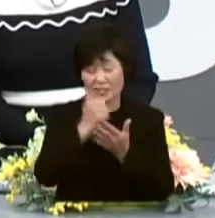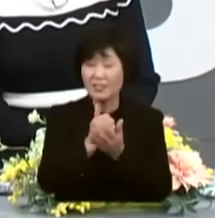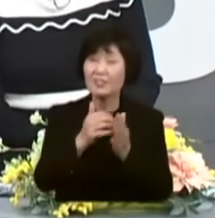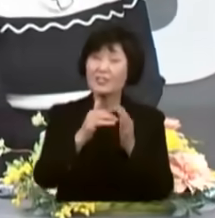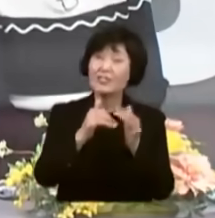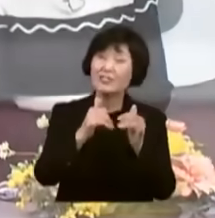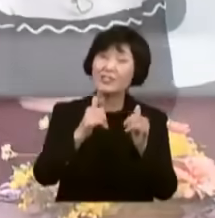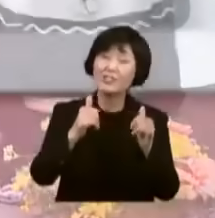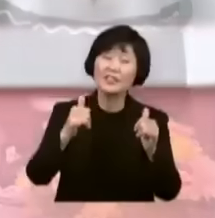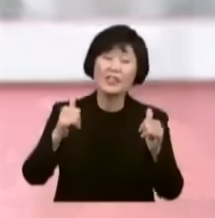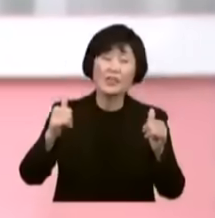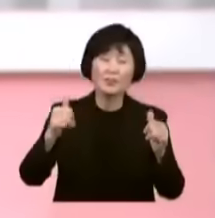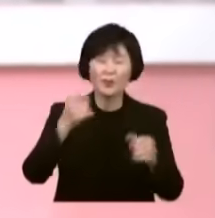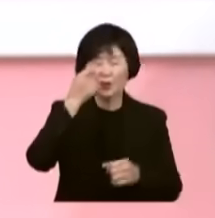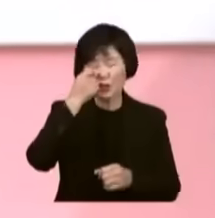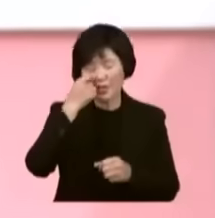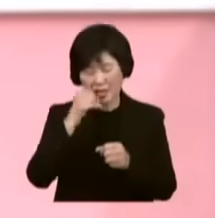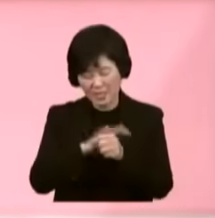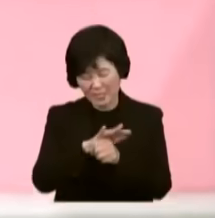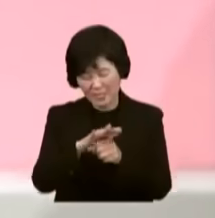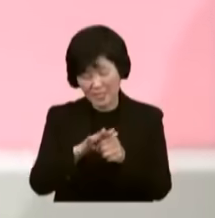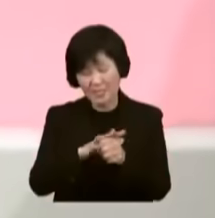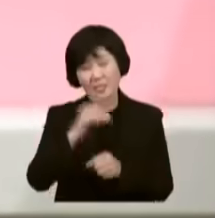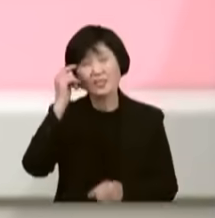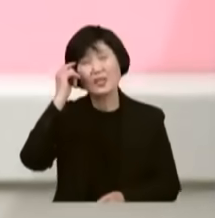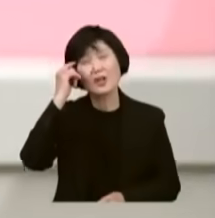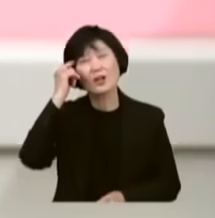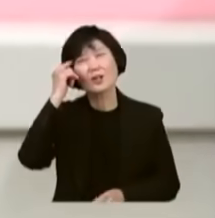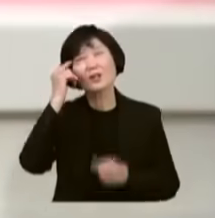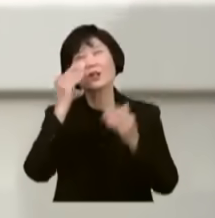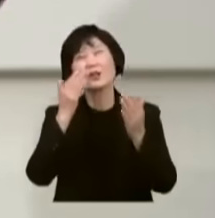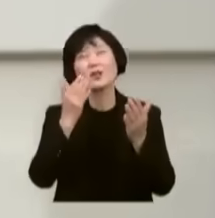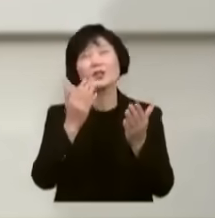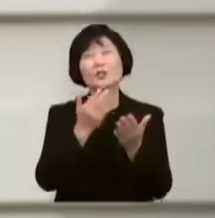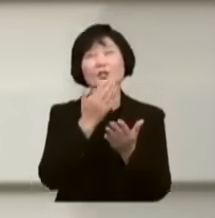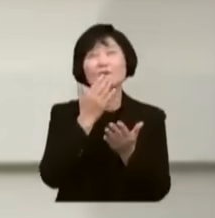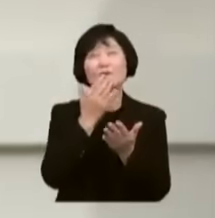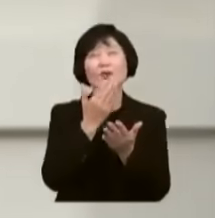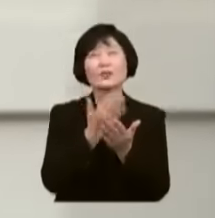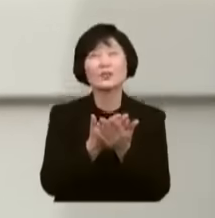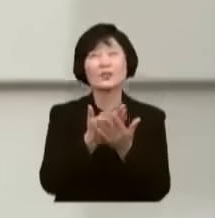죄인을 불쌍히 여겨 주소서.